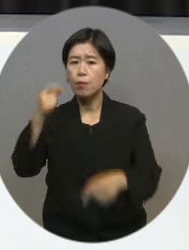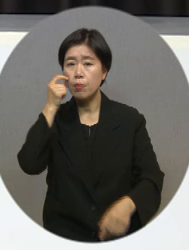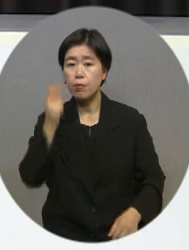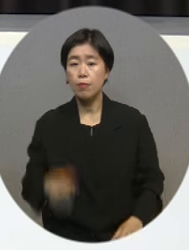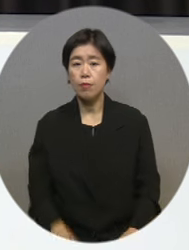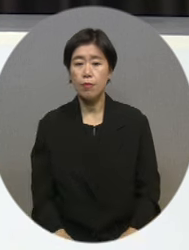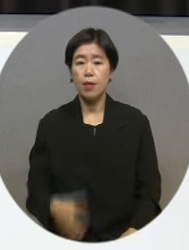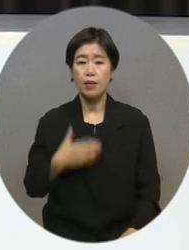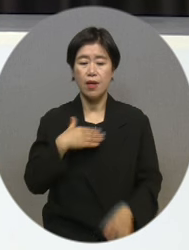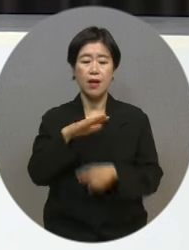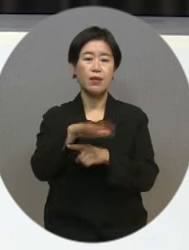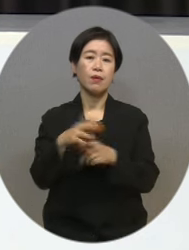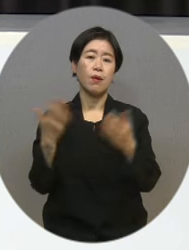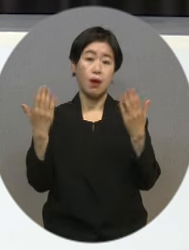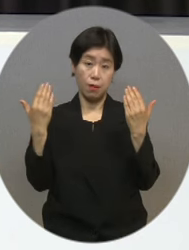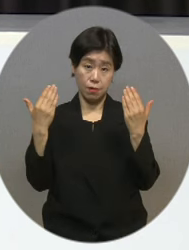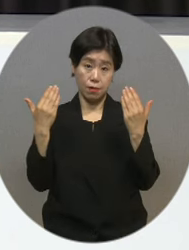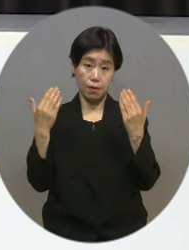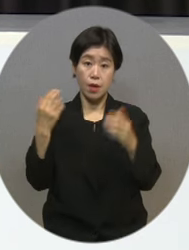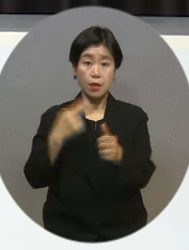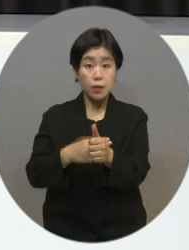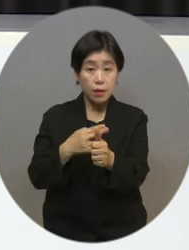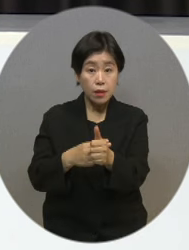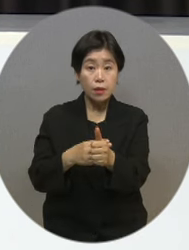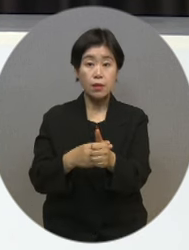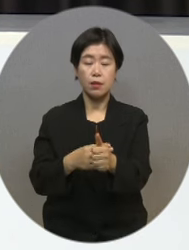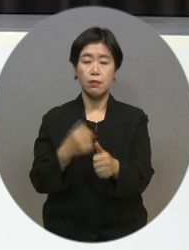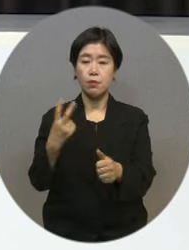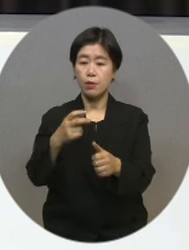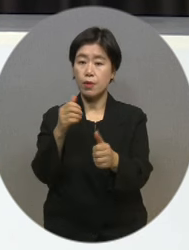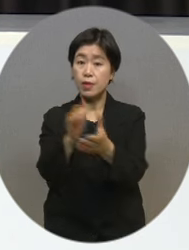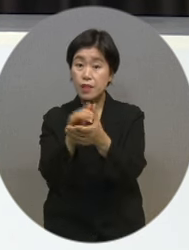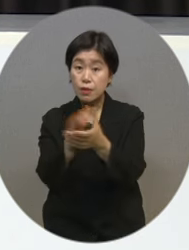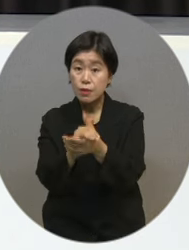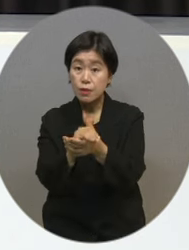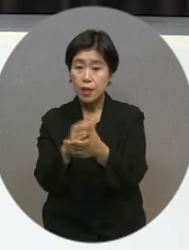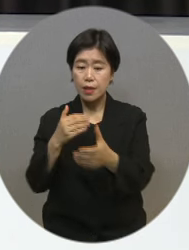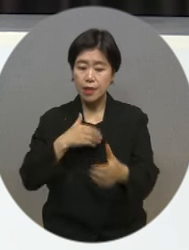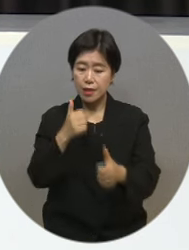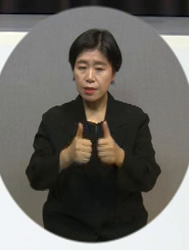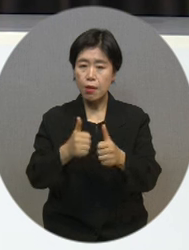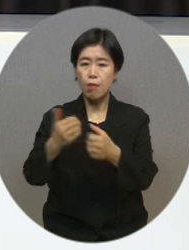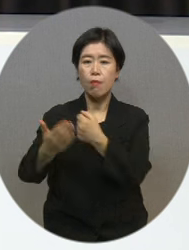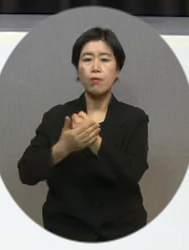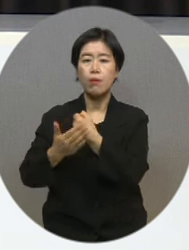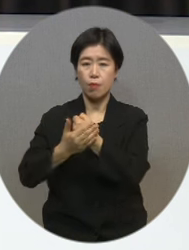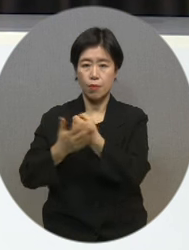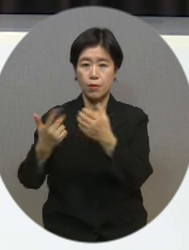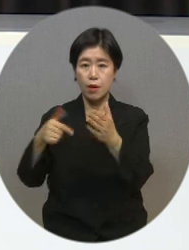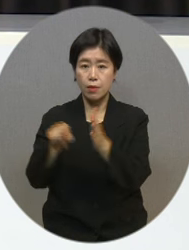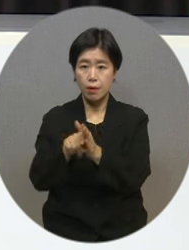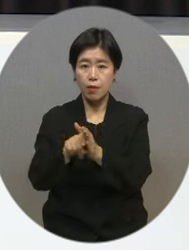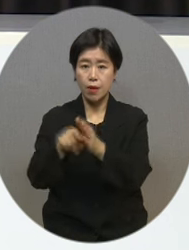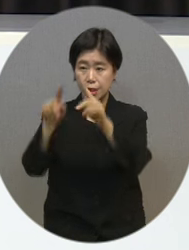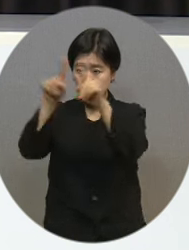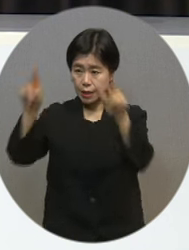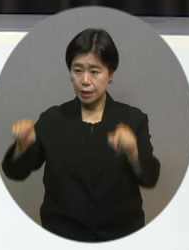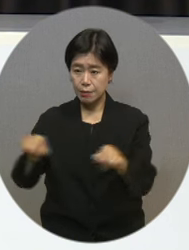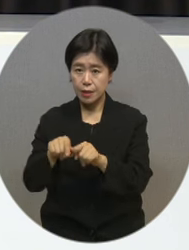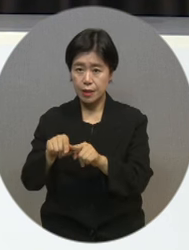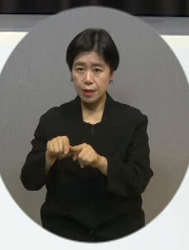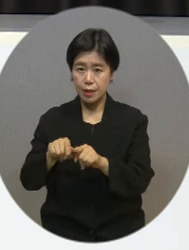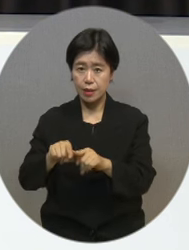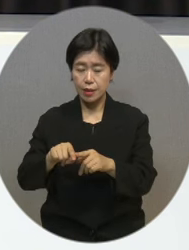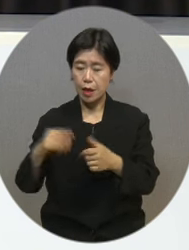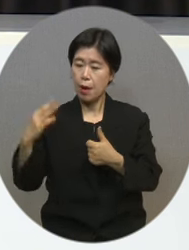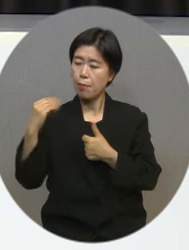학교 선생님들이나 친구들이 시험지를 읽어주고 제가 예. 시험을 볼수 있도록 네. 편의를 이렇게